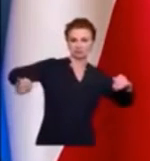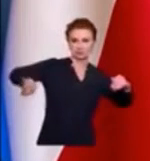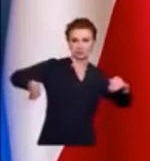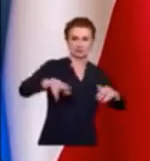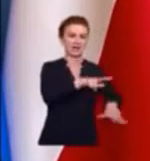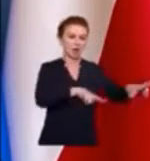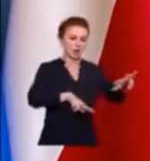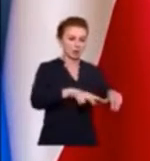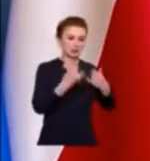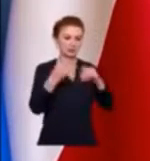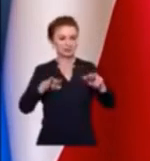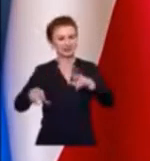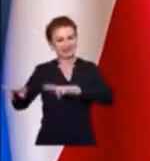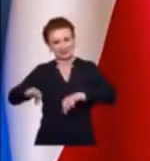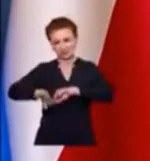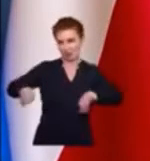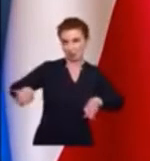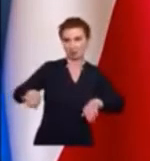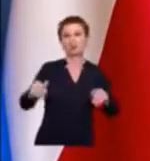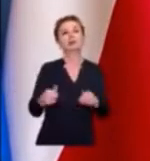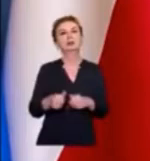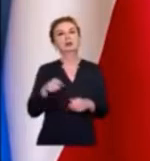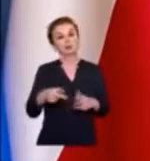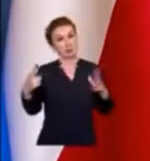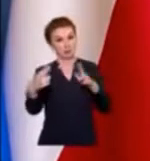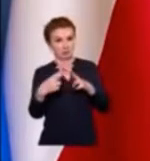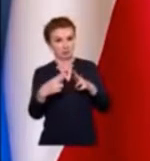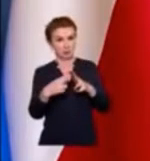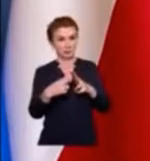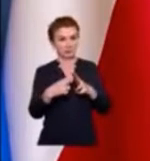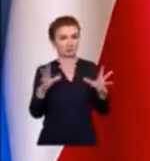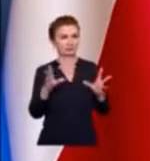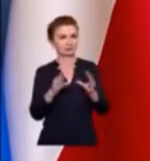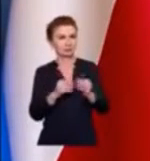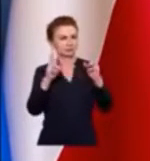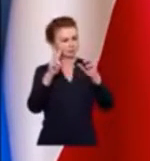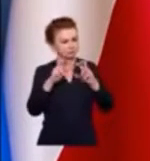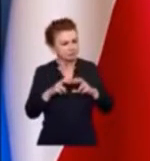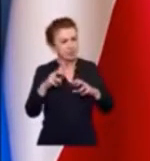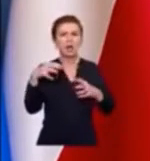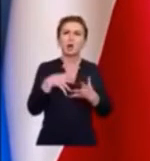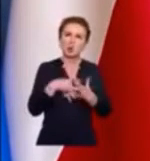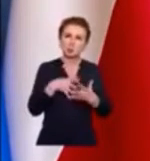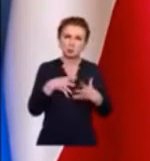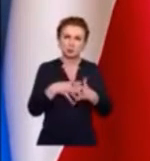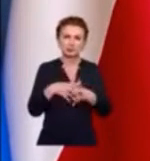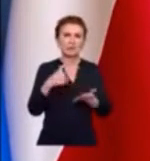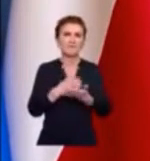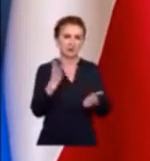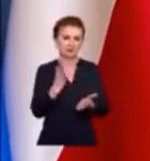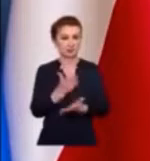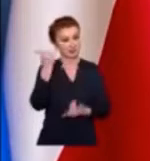rodziny, która jest obok. Tutaj oczywiście w porozumieniu z konsultantami wojewódzkimi jak najbardziej, jeśli jest